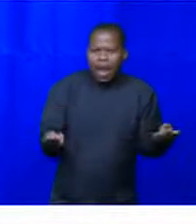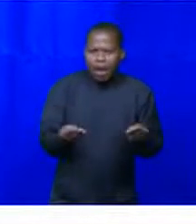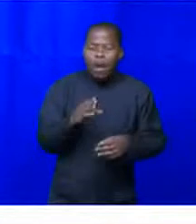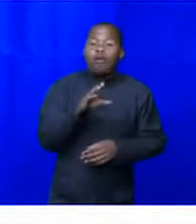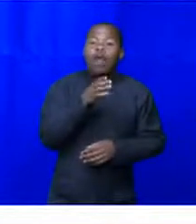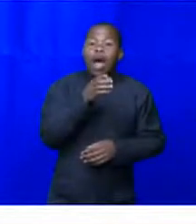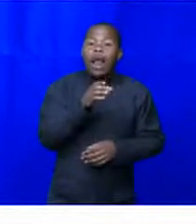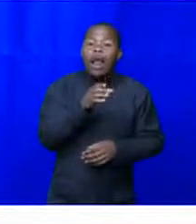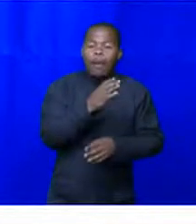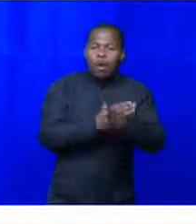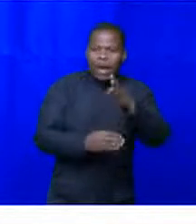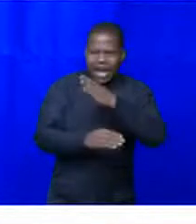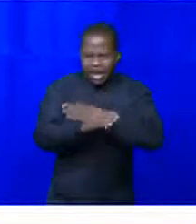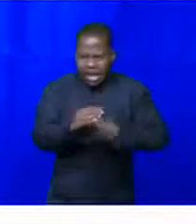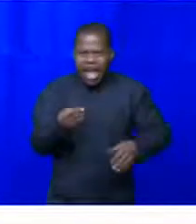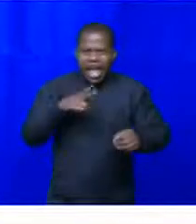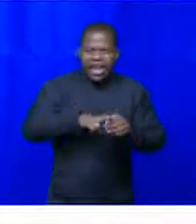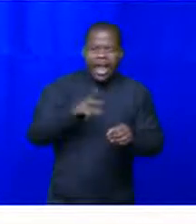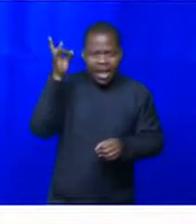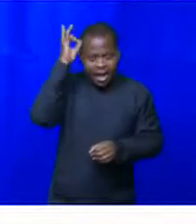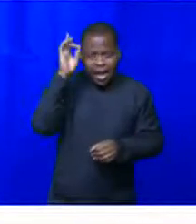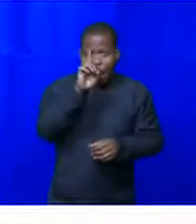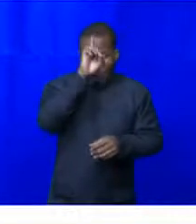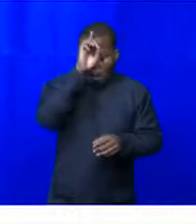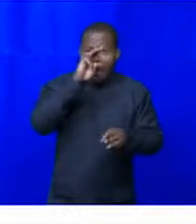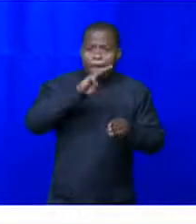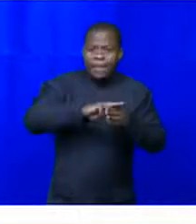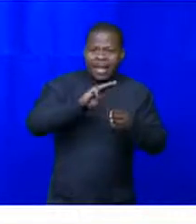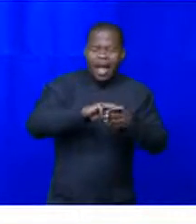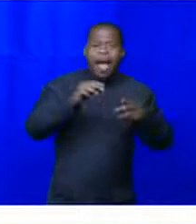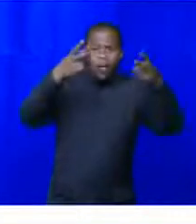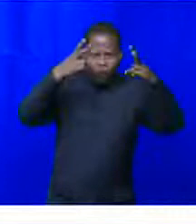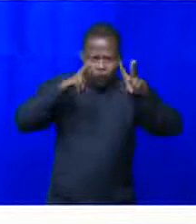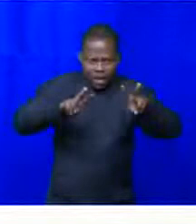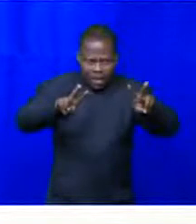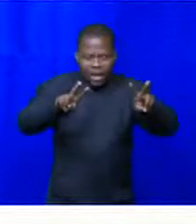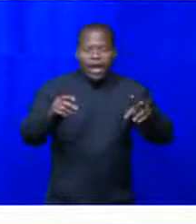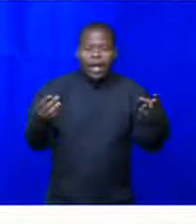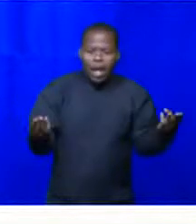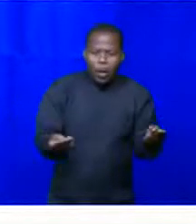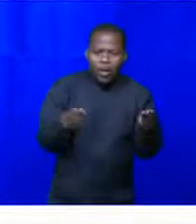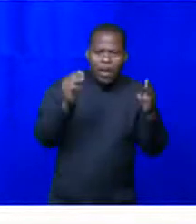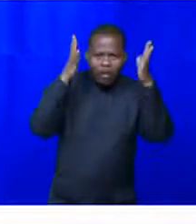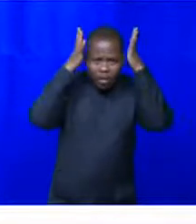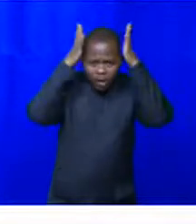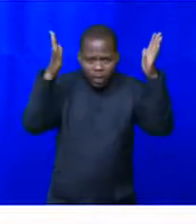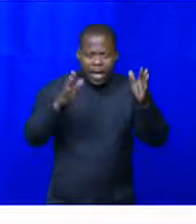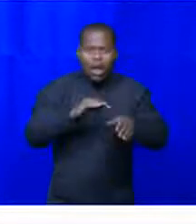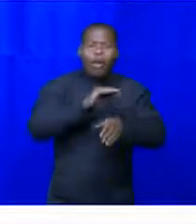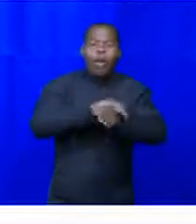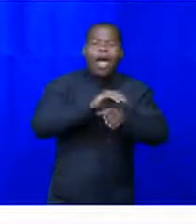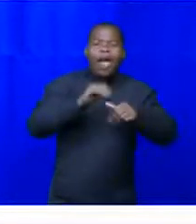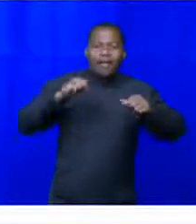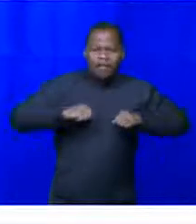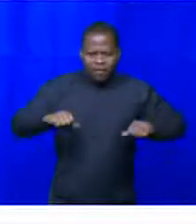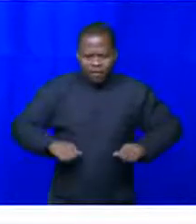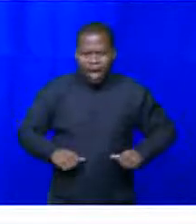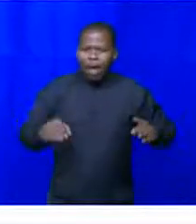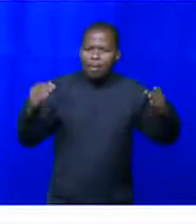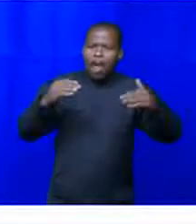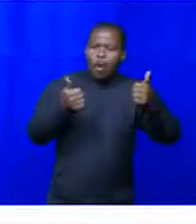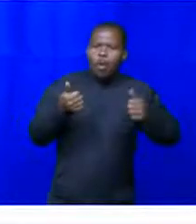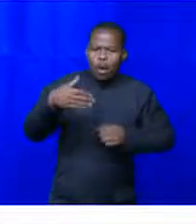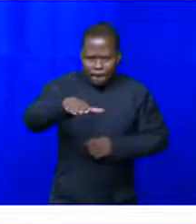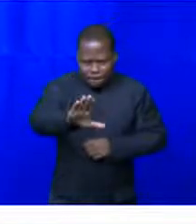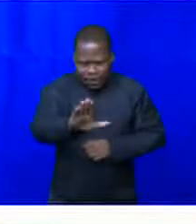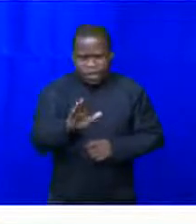kucinisekisa ukuthi inhlala kahle yalo lonke eliswati ibangileyo lesetulo mamba bayakhuluma ke ngesikhathi liphini landuna nkulu umhlonishwa Themba